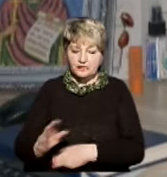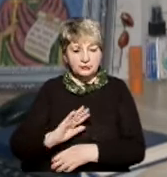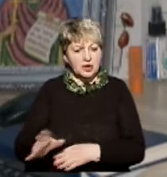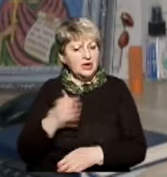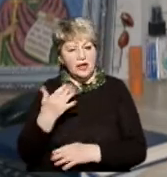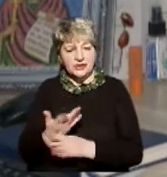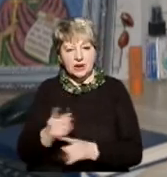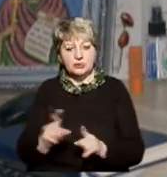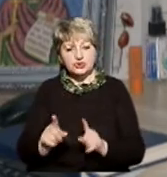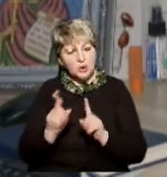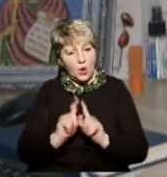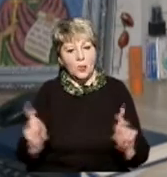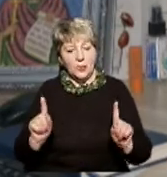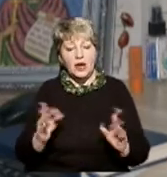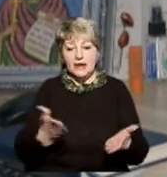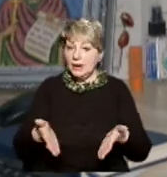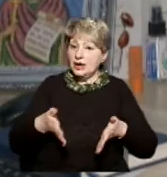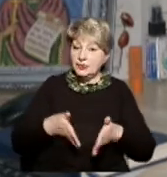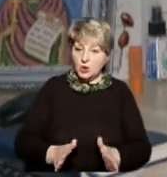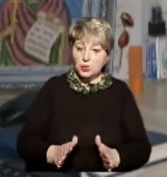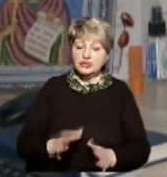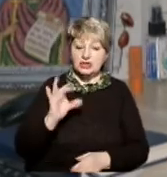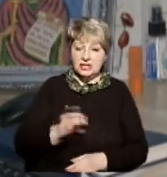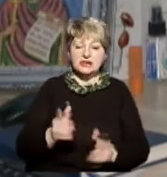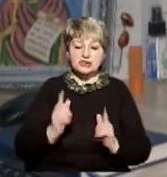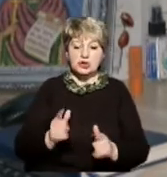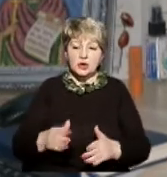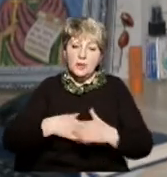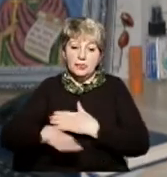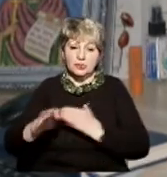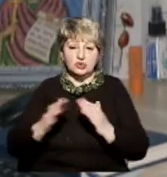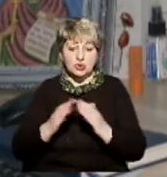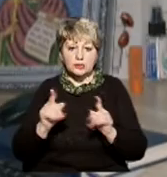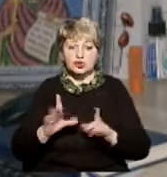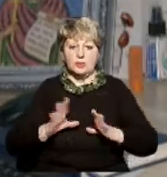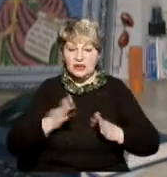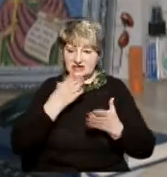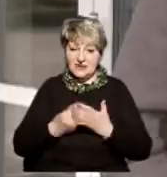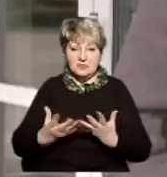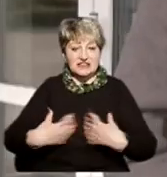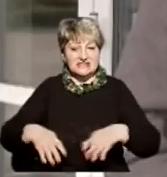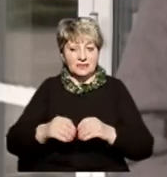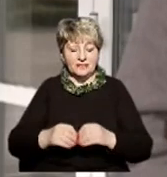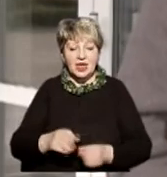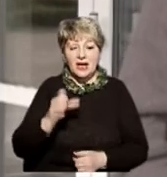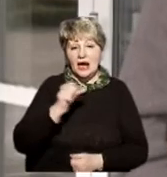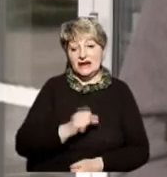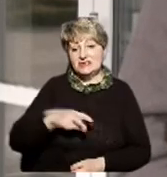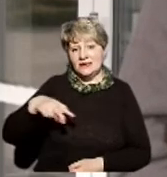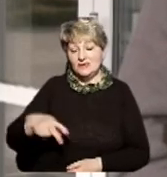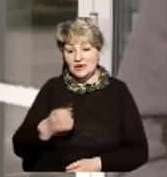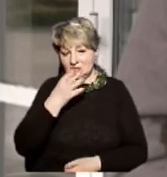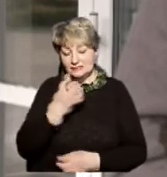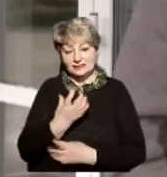чогось надособливого, які народжують, які йдуть додому швидко для того, щоб бути своїми сім'ями. Олександр Лебедик з